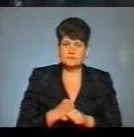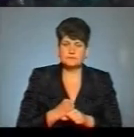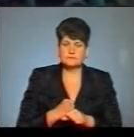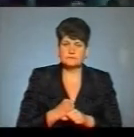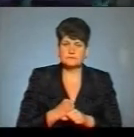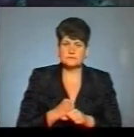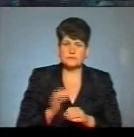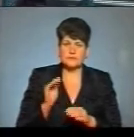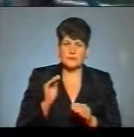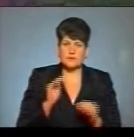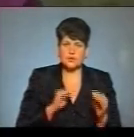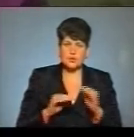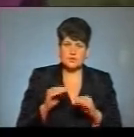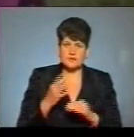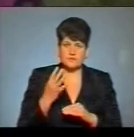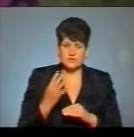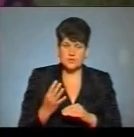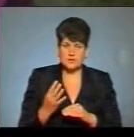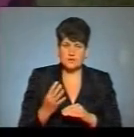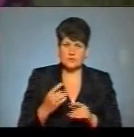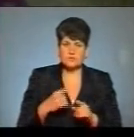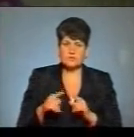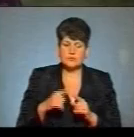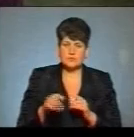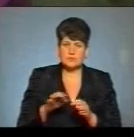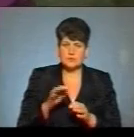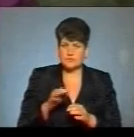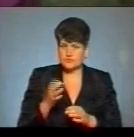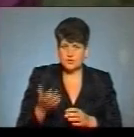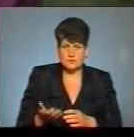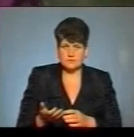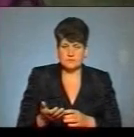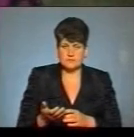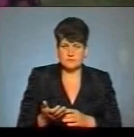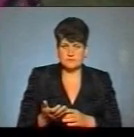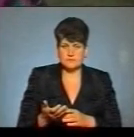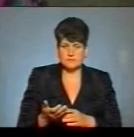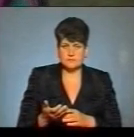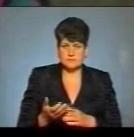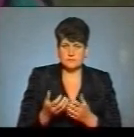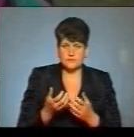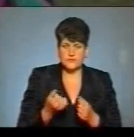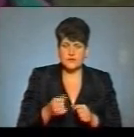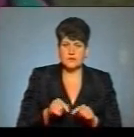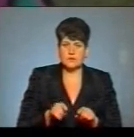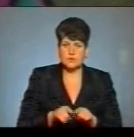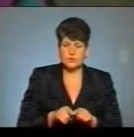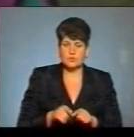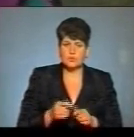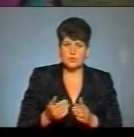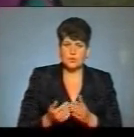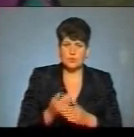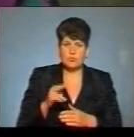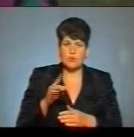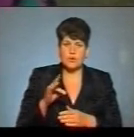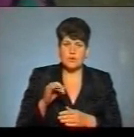Вона зложена в четверо. Скоренько я її вшила, я знаю. Взяла таку, мала нову